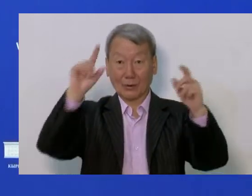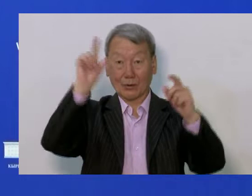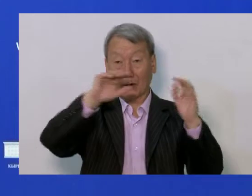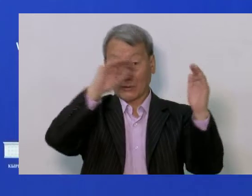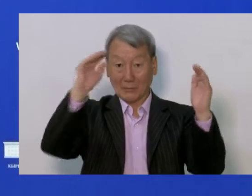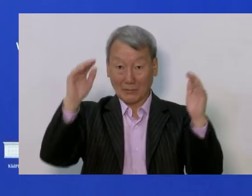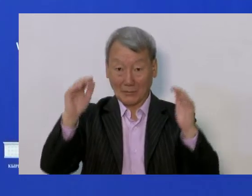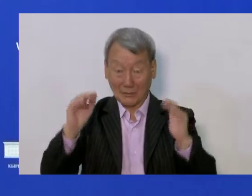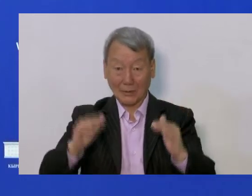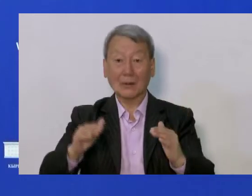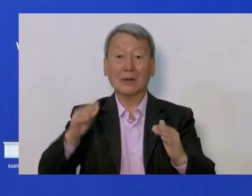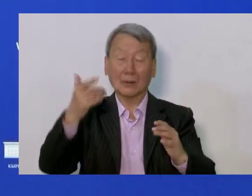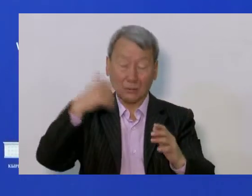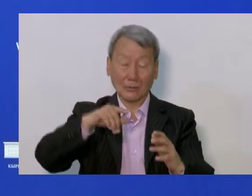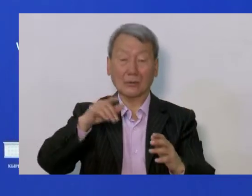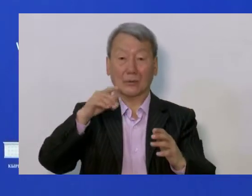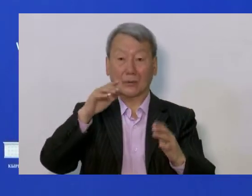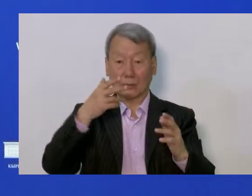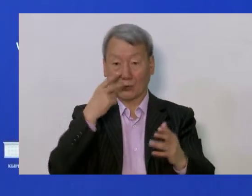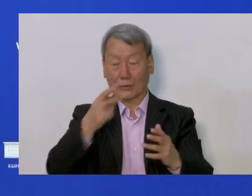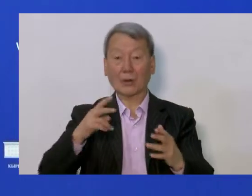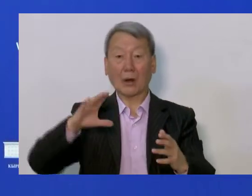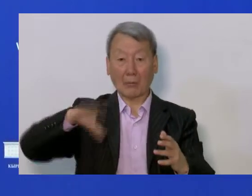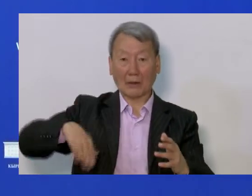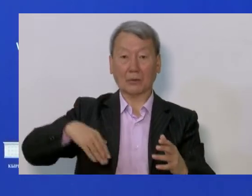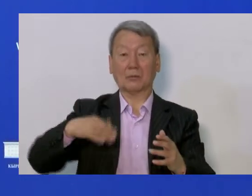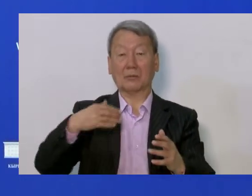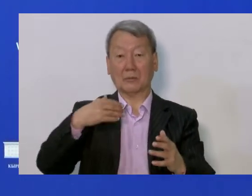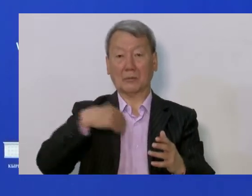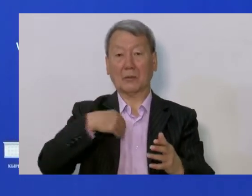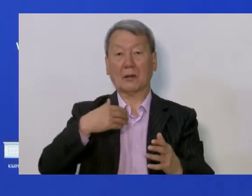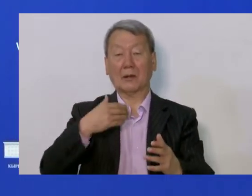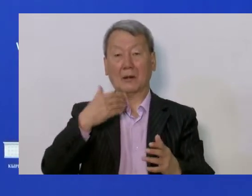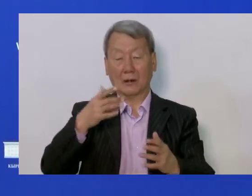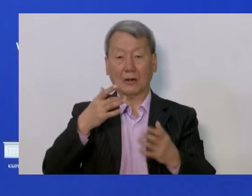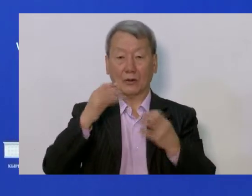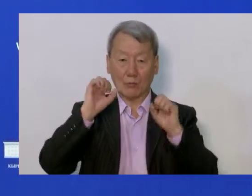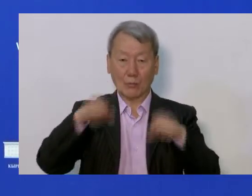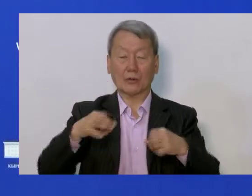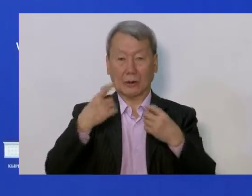турукташып калса ошол тенденцияларын карап көрүп туруп анан ошондон кийин уруксат